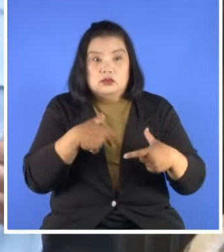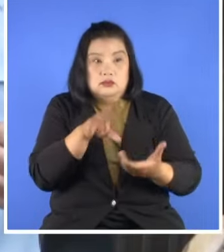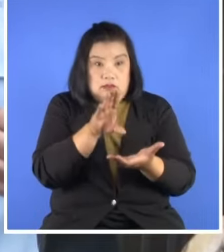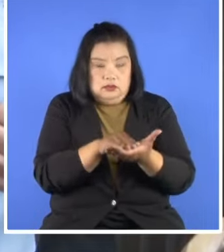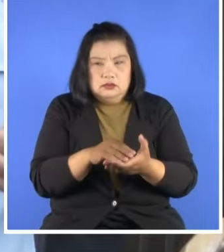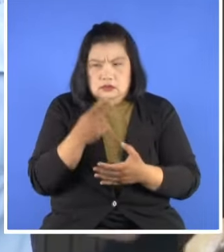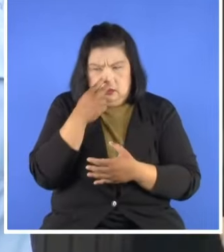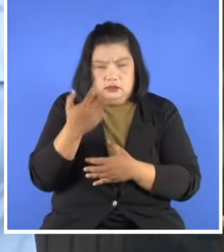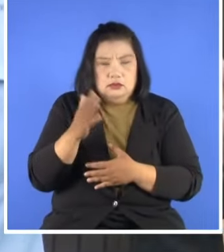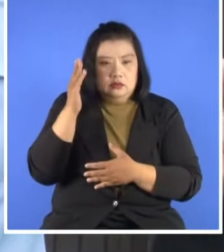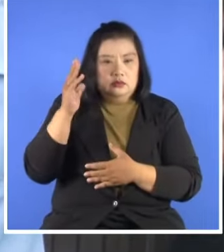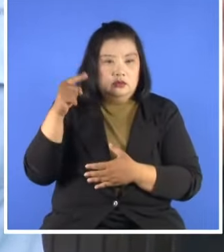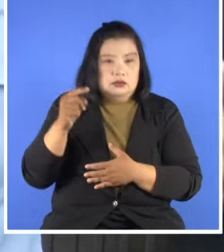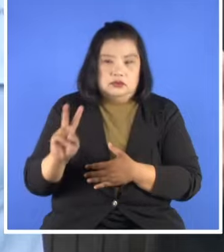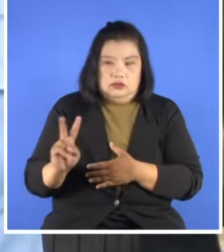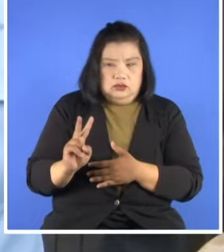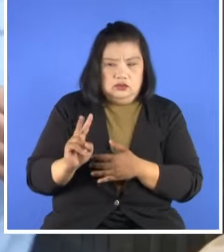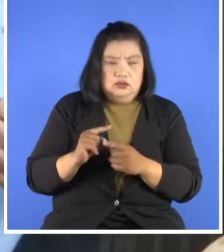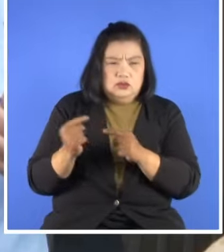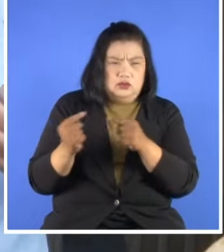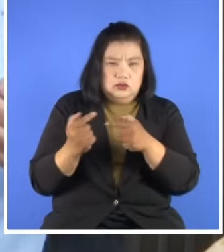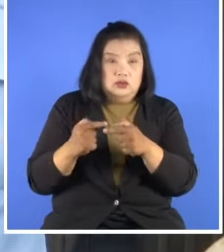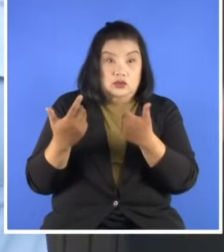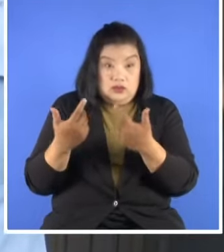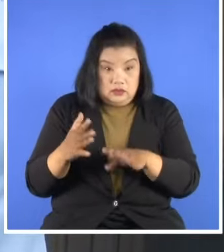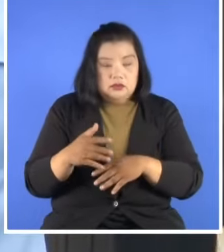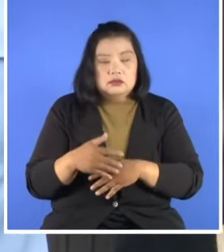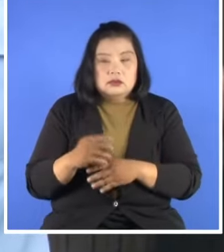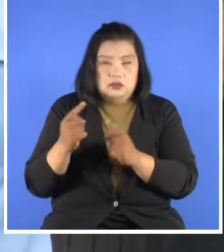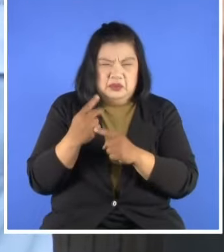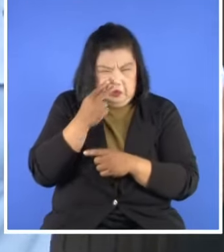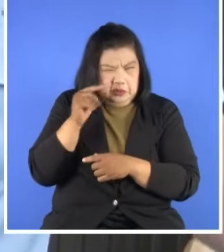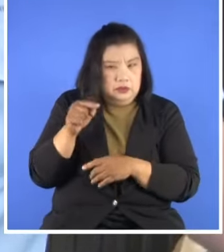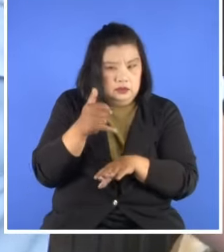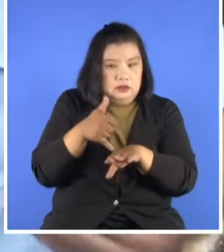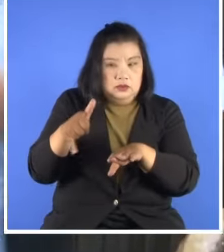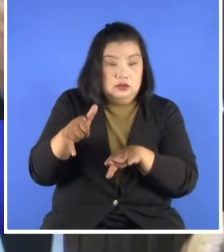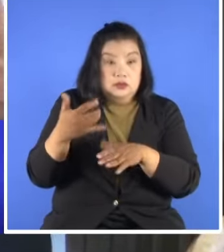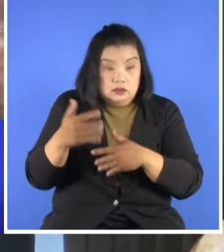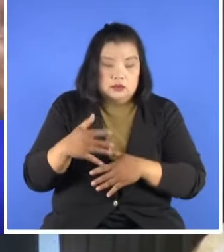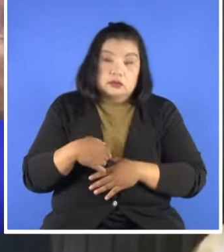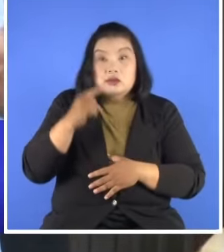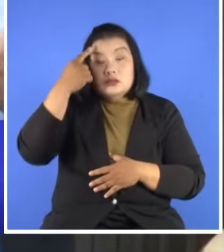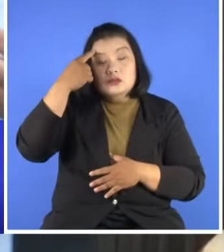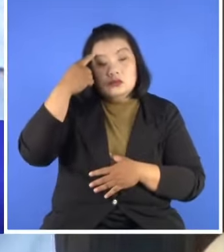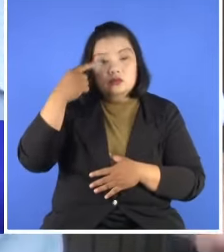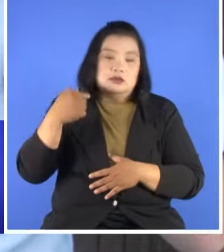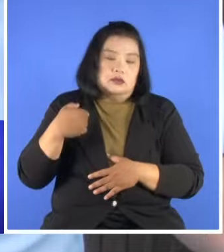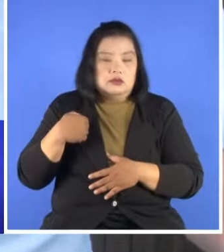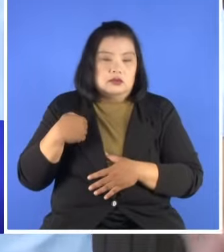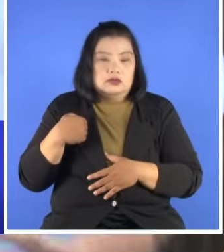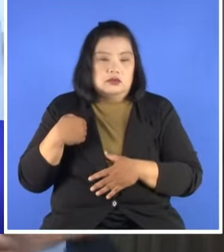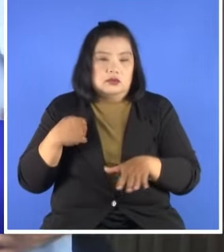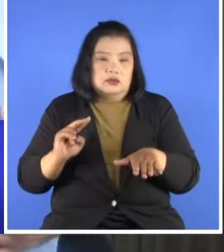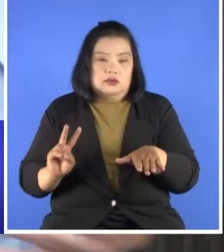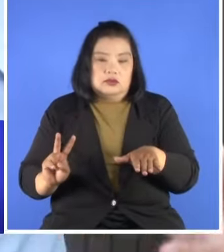สามีภรรยาคู่นี้ทะเลาะกันมาก่อนก่อนที่จะลงจากรถเนี่ยกระทั่งพวกเขาเนี่ยเดินผ่านมาถึงตัวผมผมก็